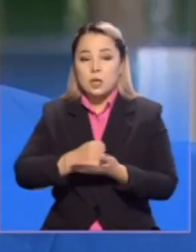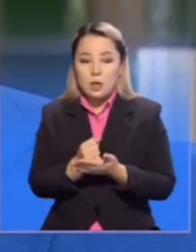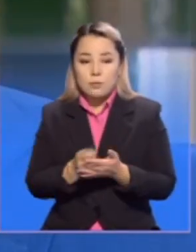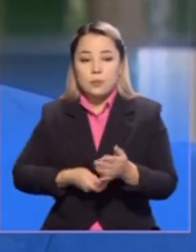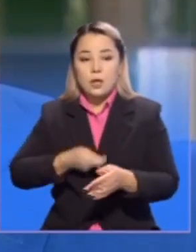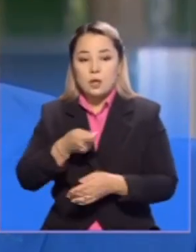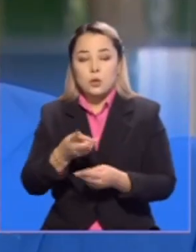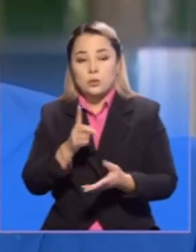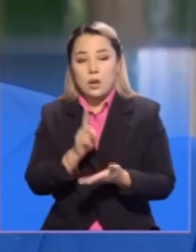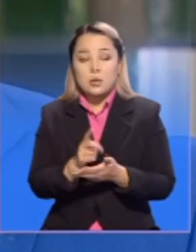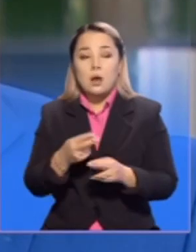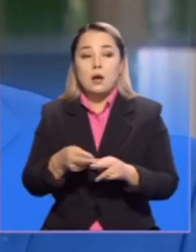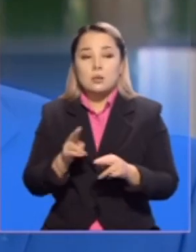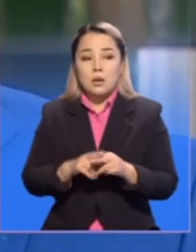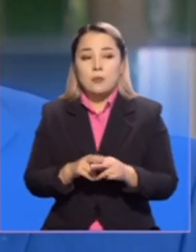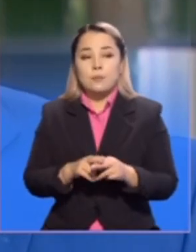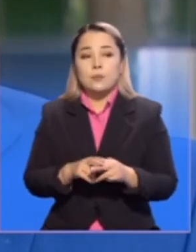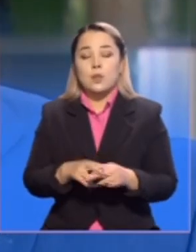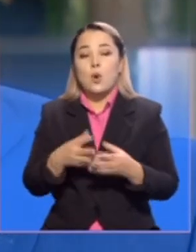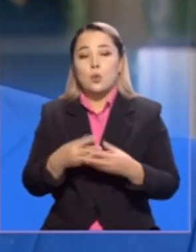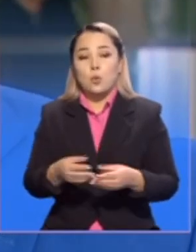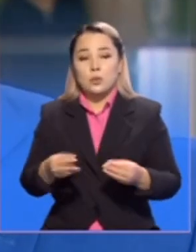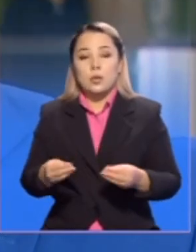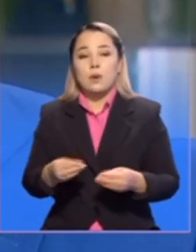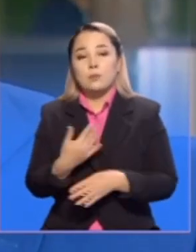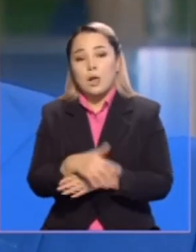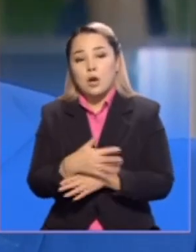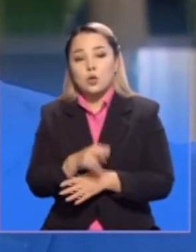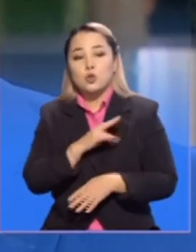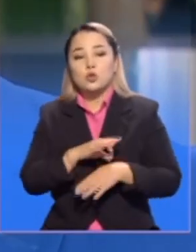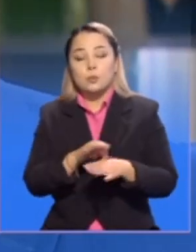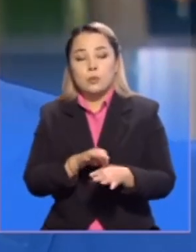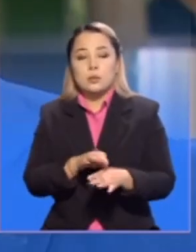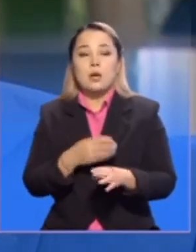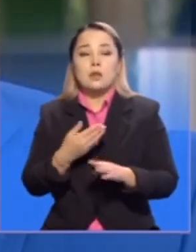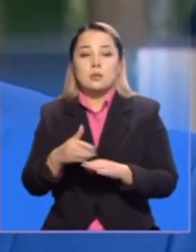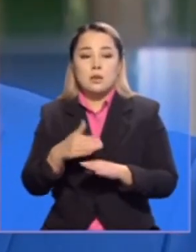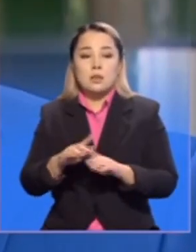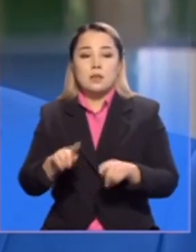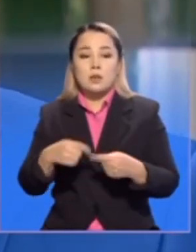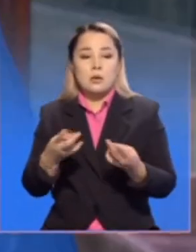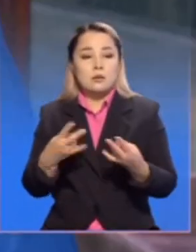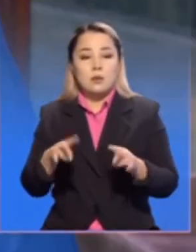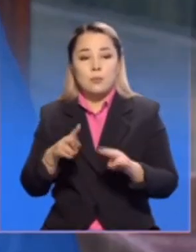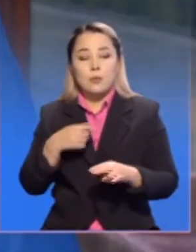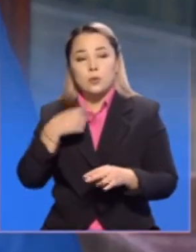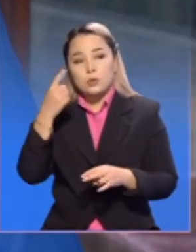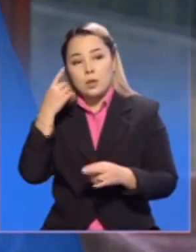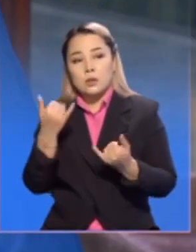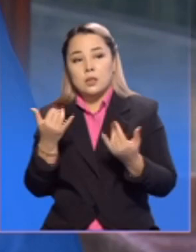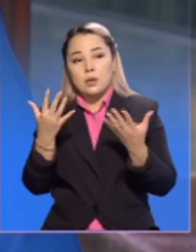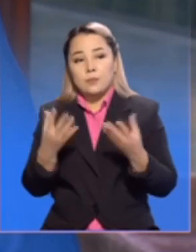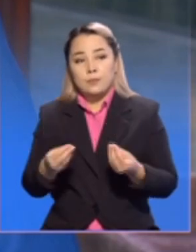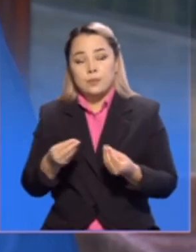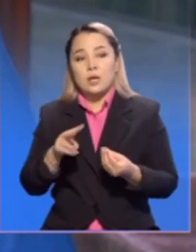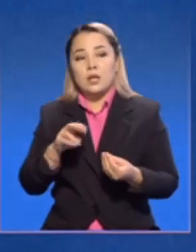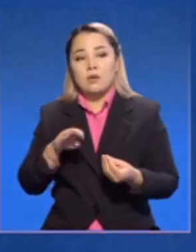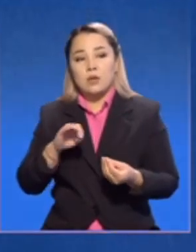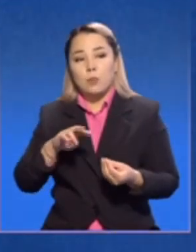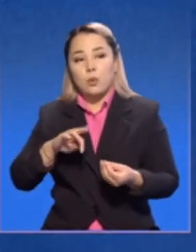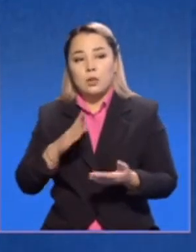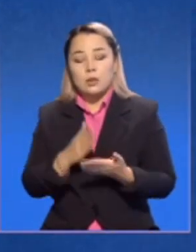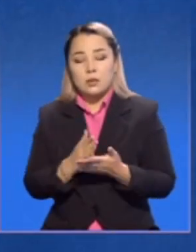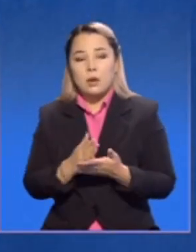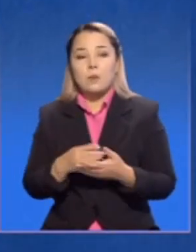керек. Сол кезде мысалы әлгі көктемгі дала жұмыстарды несиелендіру деген соның бәрі керек жоқ болады. Бүгінгі күні Ливерпуль